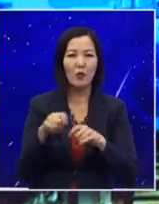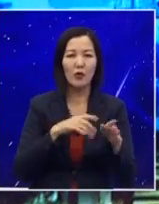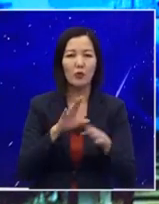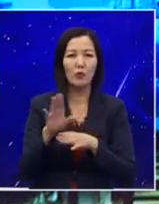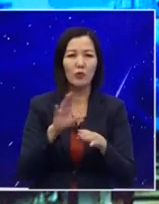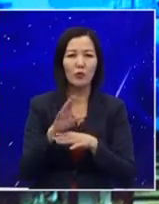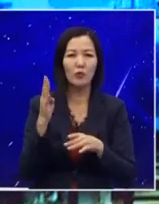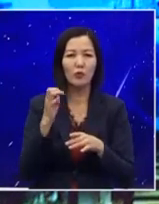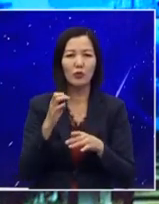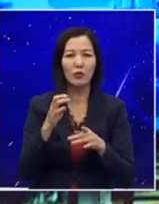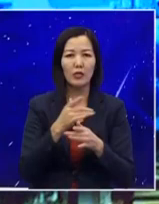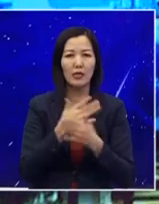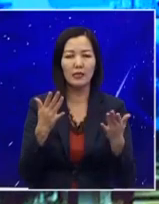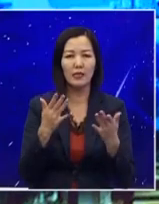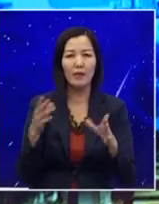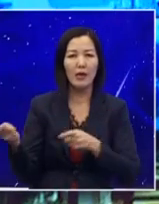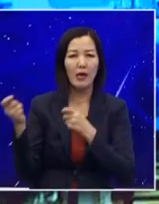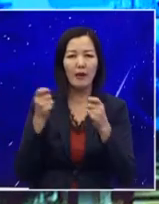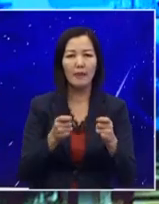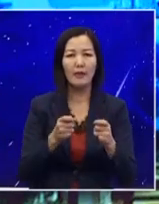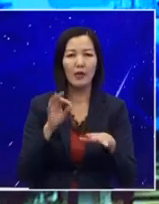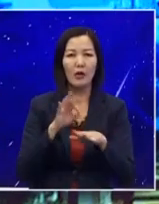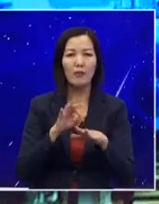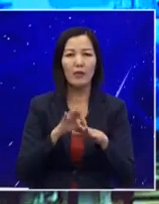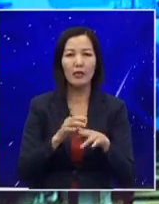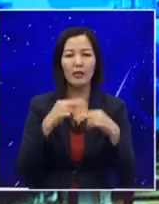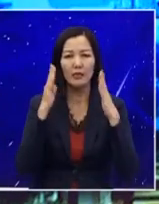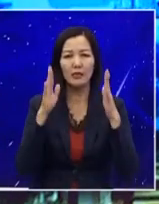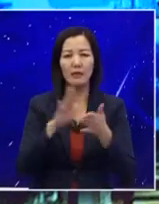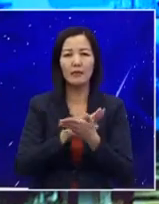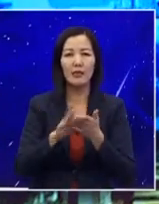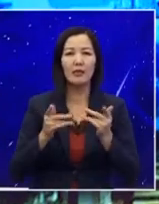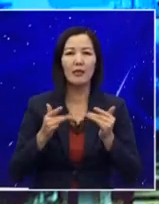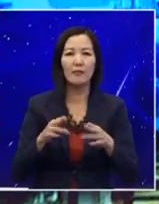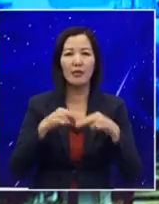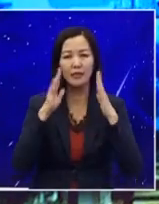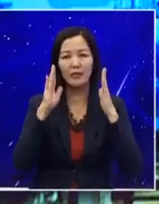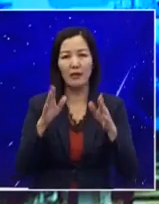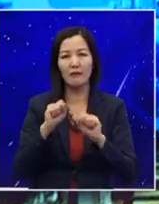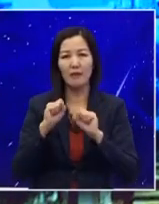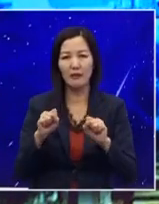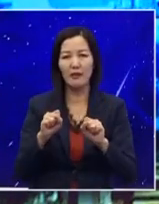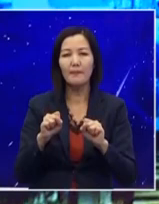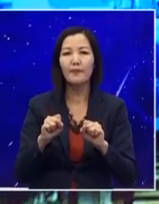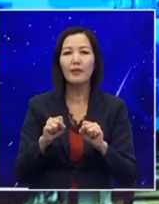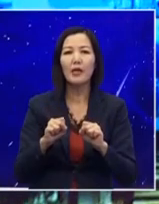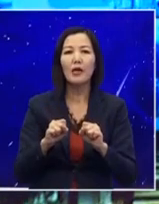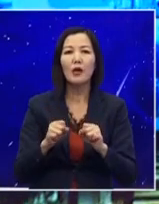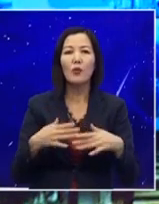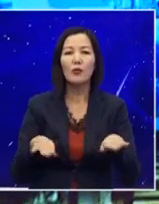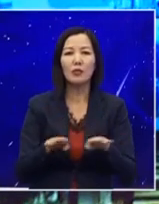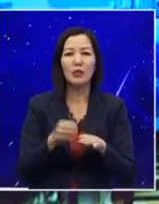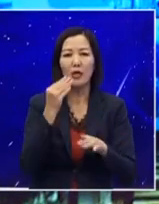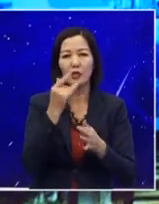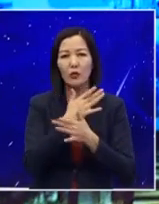өндірушілері 400-ден астам тонна өнім апарды. Пандемияны ескеріп, санитарлық талапты сақтады. Айта кету керек, тап осынша